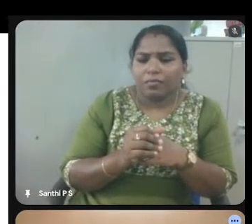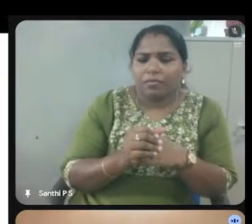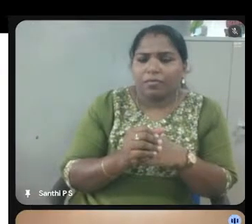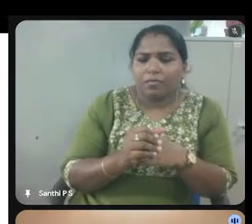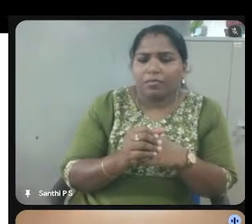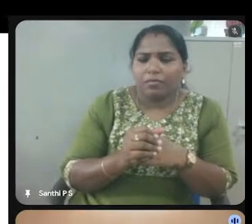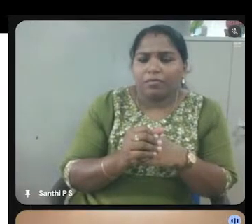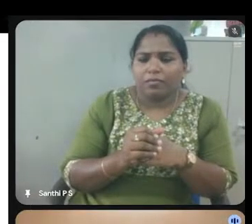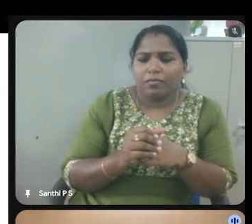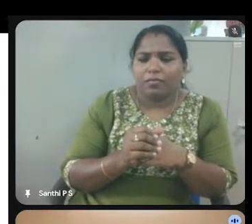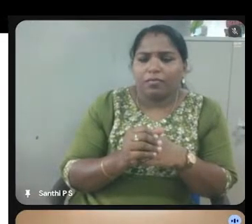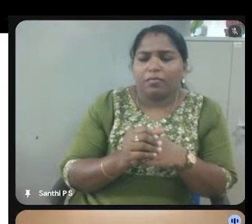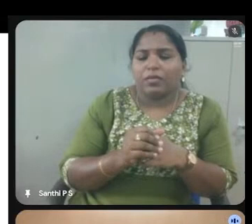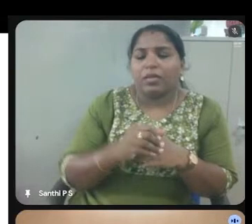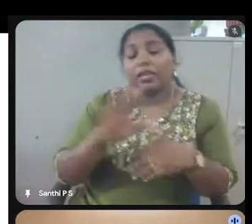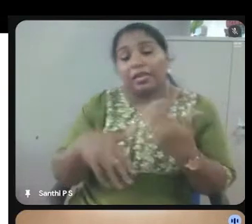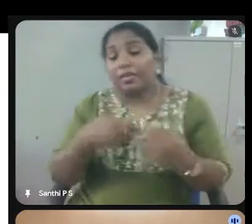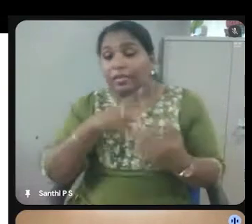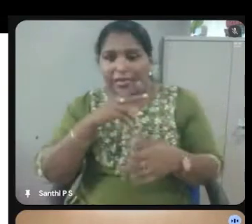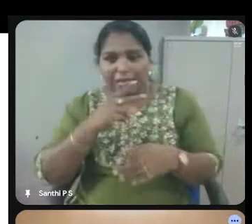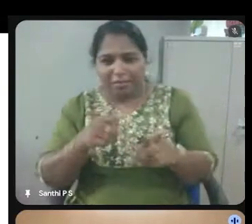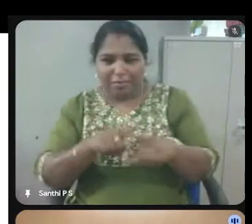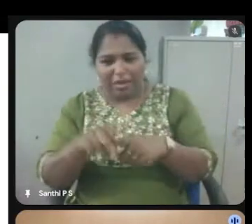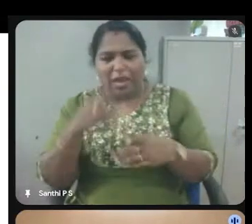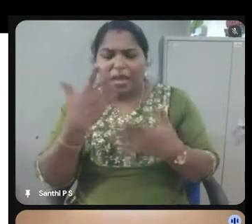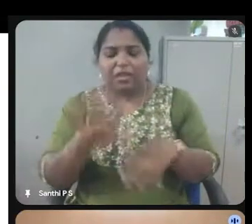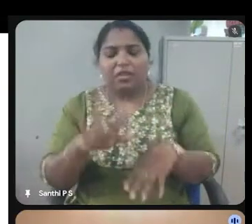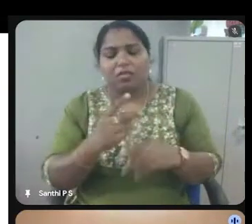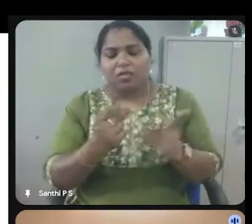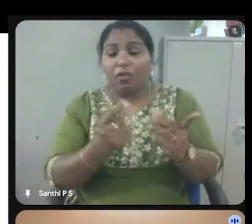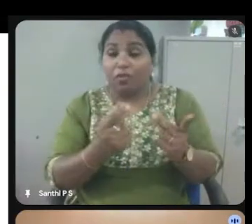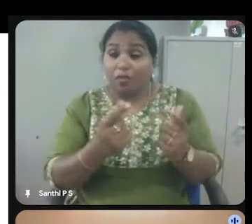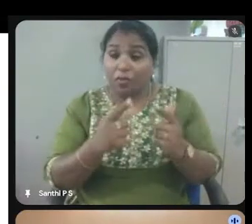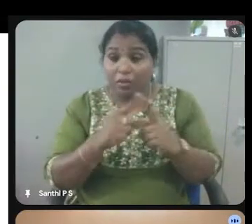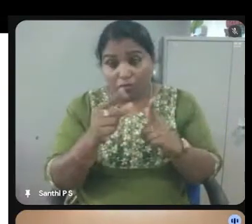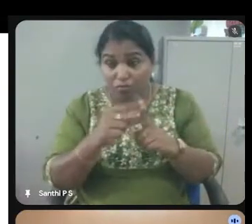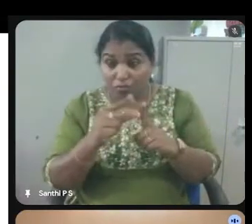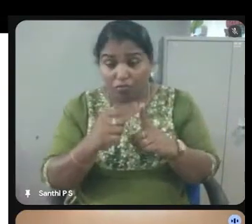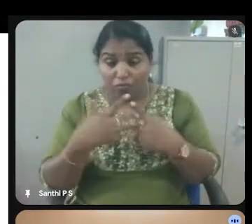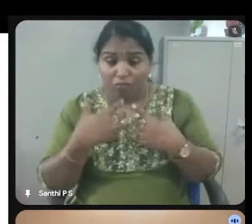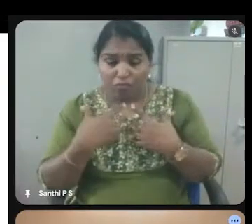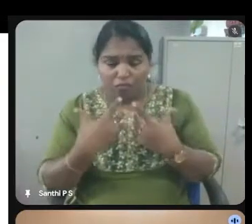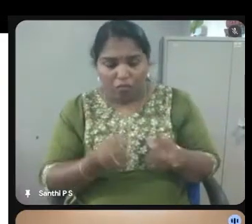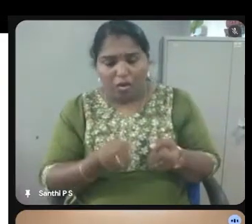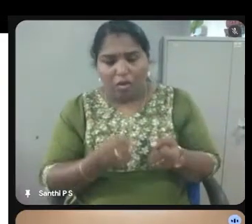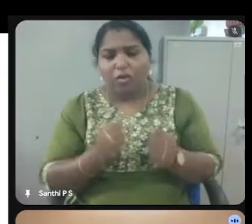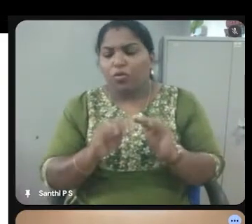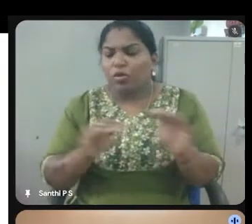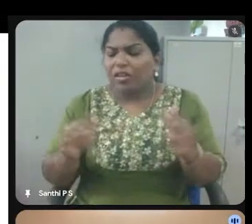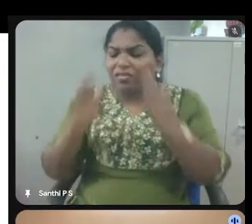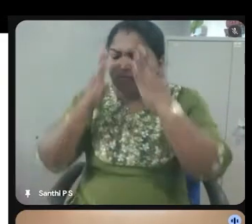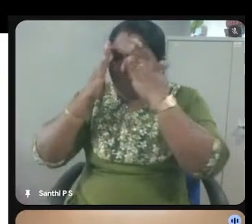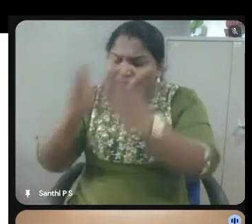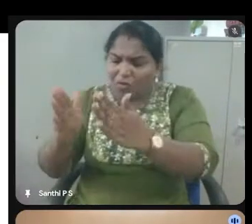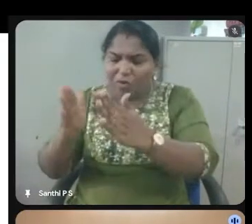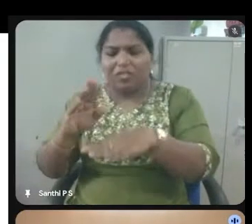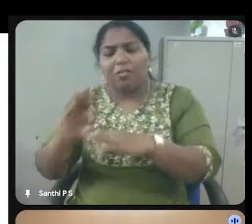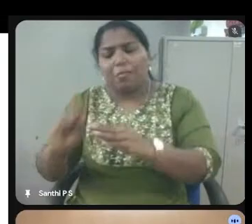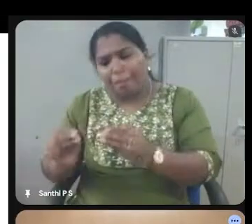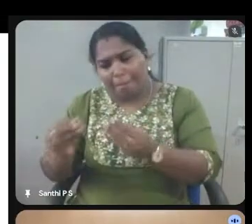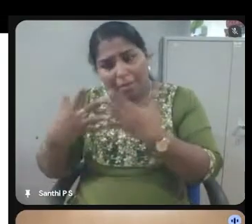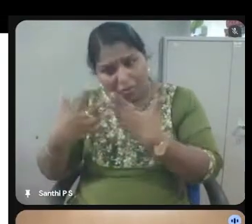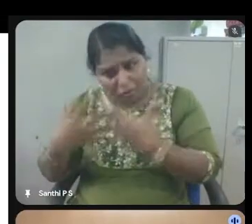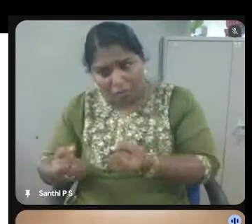പറയുക സ്ക്രീൻ ടൈം കൂടുമ്പോൾ ബാക്കിയുള്ള ആക്ടിവിറ്റീസ്, അതായത് ഞാൻ നേരത്തെ പറഞ്ഞു നമ്മൾ കുട്ടികൾക്ക് ഒരു എന്താ പറയുക സിറ്റിംഗ് ടോളറൻസ് അല്ലെങ്കിൽ അറ്റൻഷൻ ഒക്കെ ഇംപ്രൂവ് ചെയ്ത് വരുന്നതെന്ന്